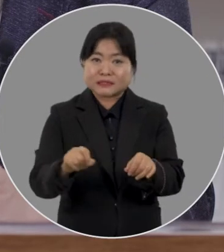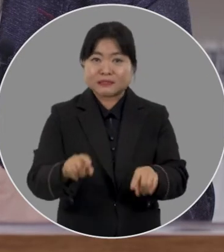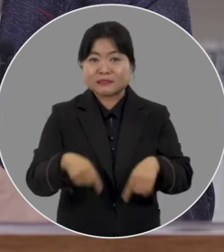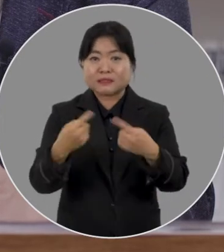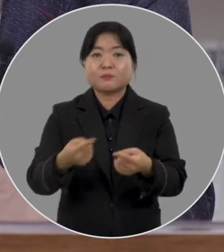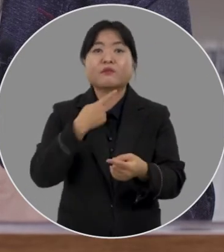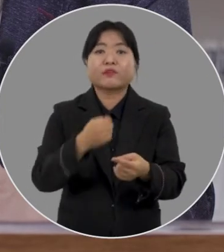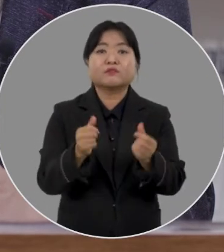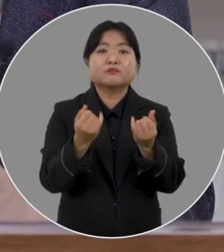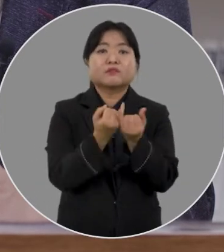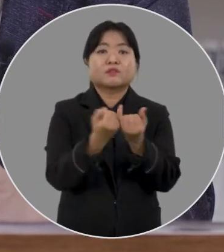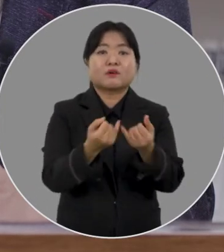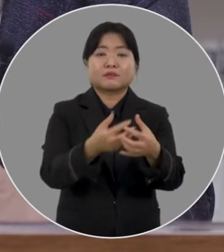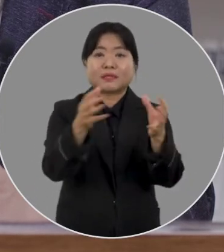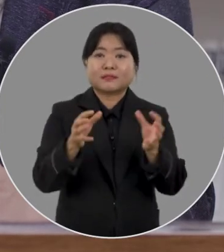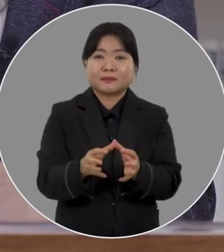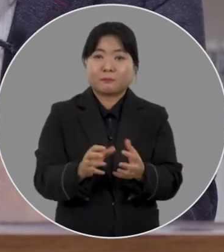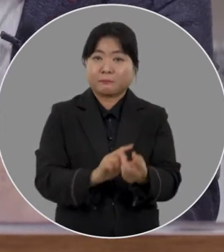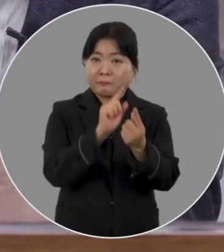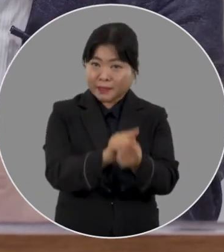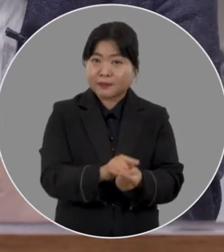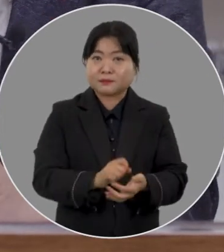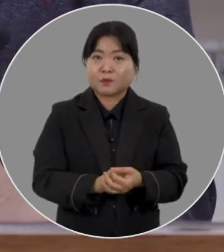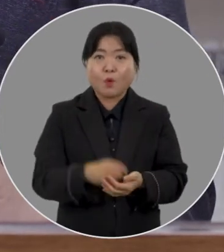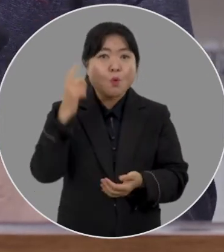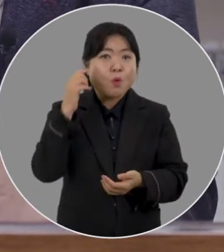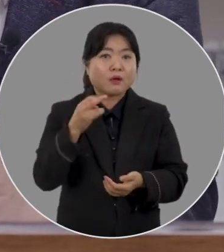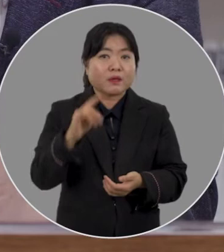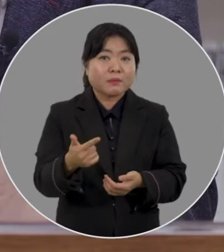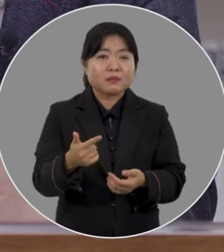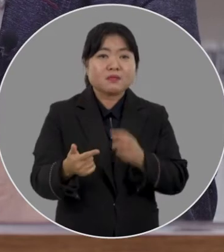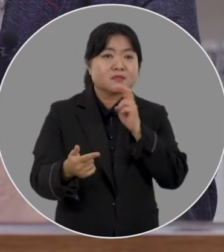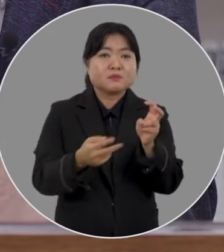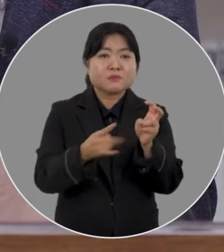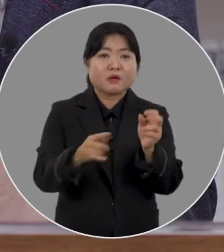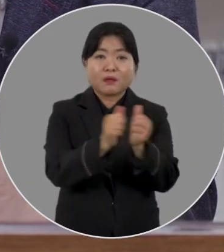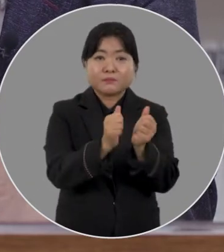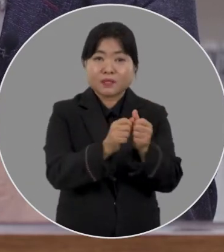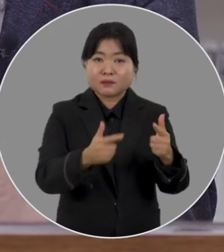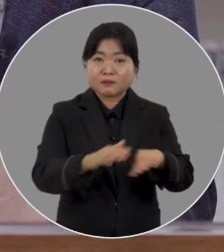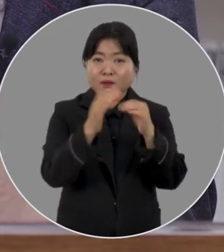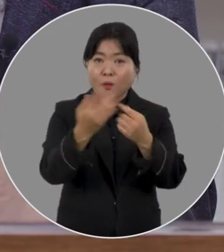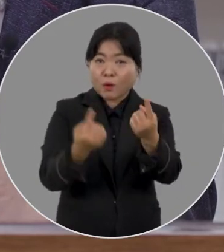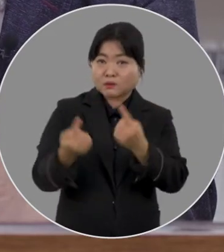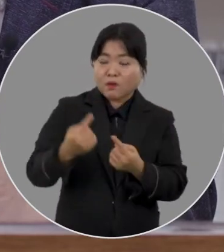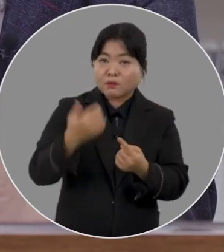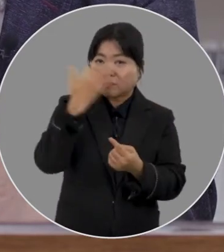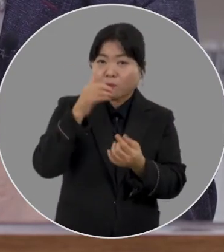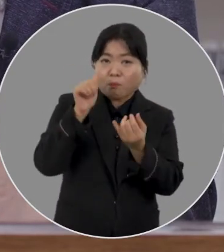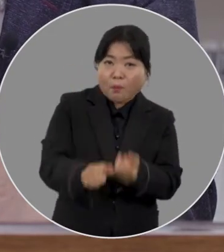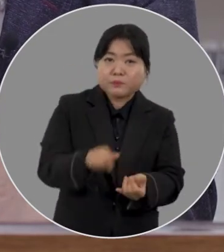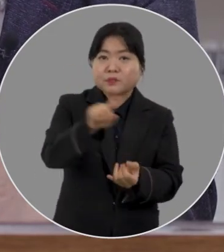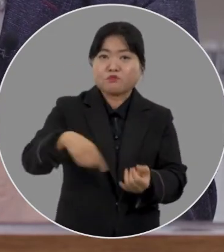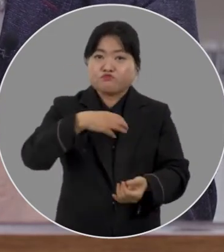이제 그 참여했던 여성 단체들을 만나서 왜 예멘 20대 남성들이 다 와서 정말